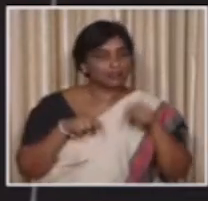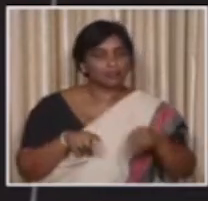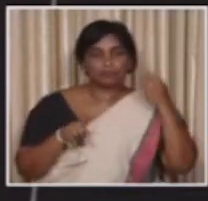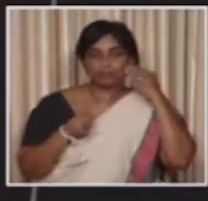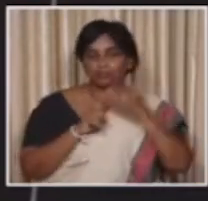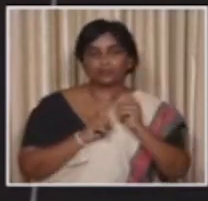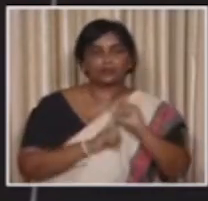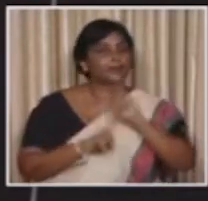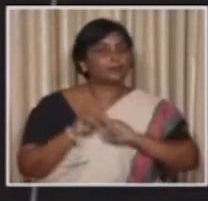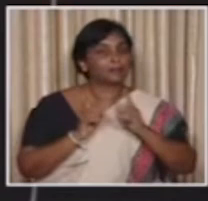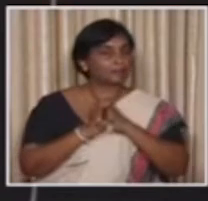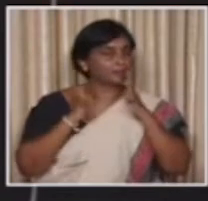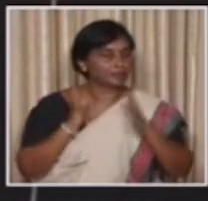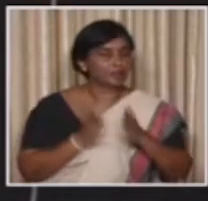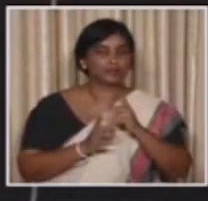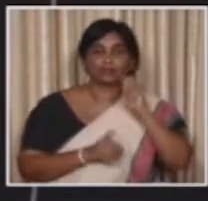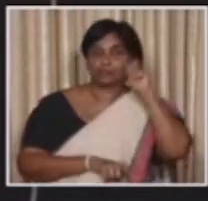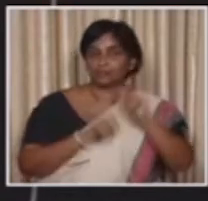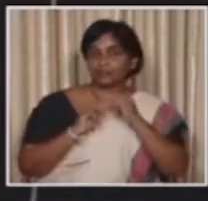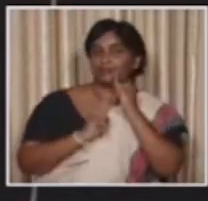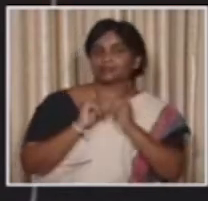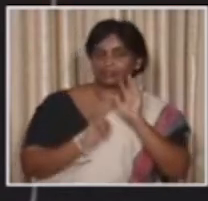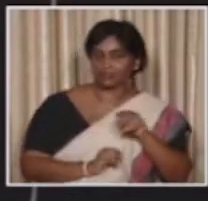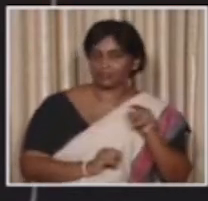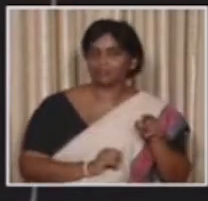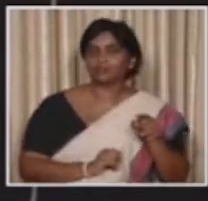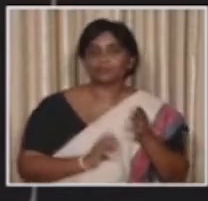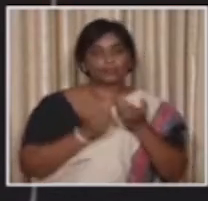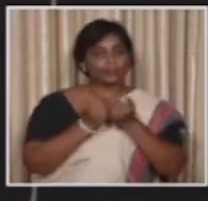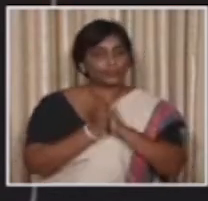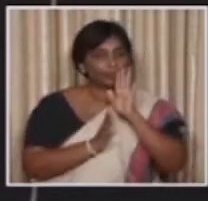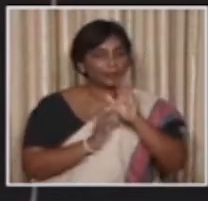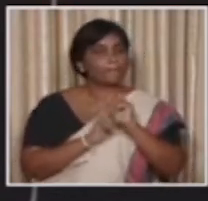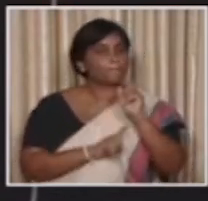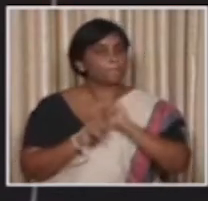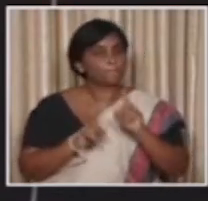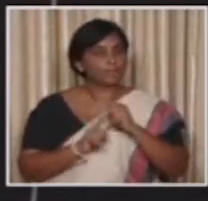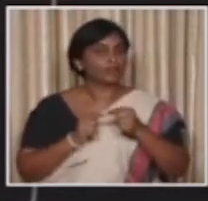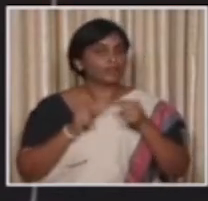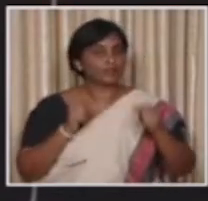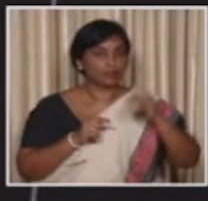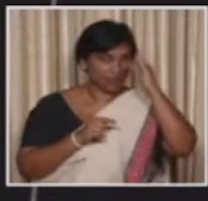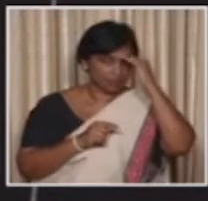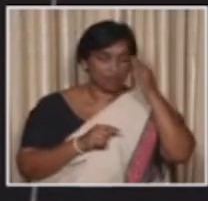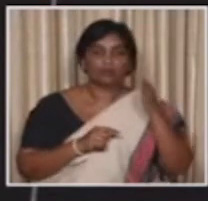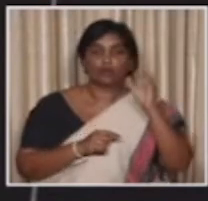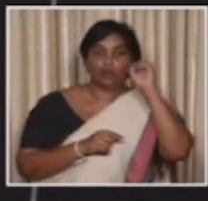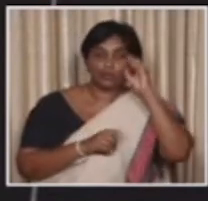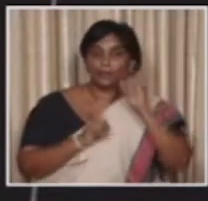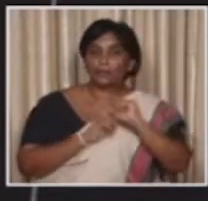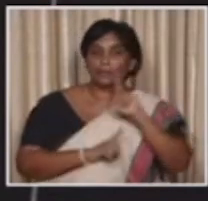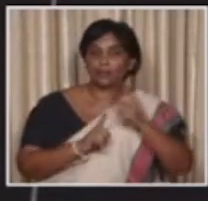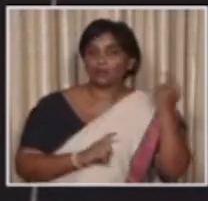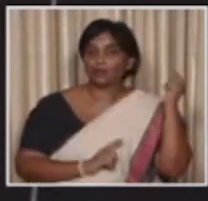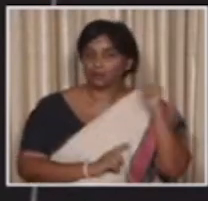පිළිබඳ පාර්ලිමේන්තුවේ දැඩි මිනිසුන්ගේ විවේචනයක් තියෙනවා. තමු නාසලගේ මේ පාර්ලිමේන්තුවේ විපක්ෂ නායකවරයා උදේට